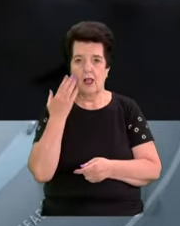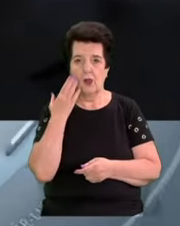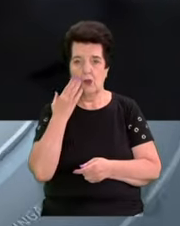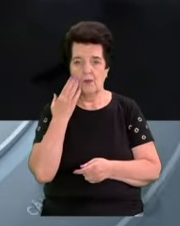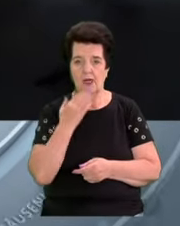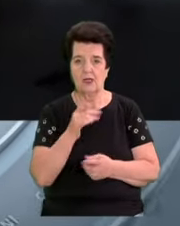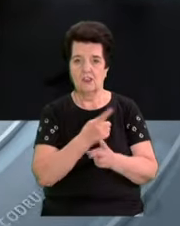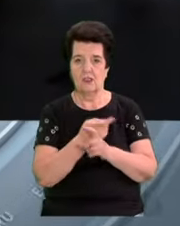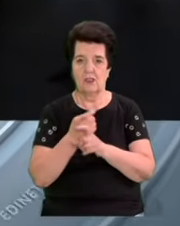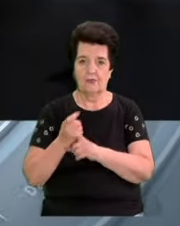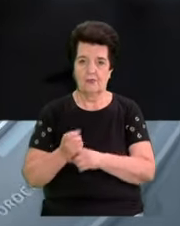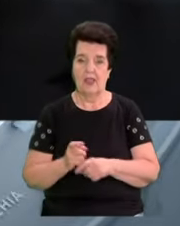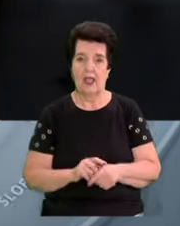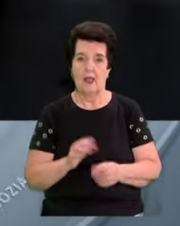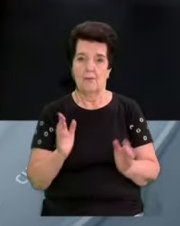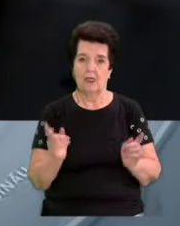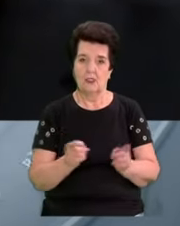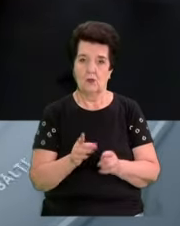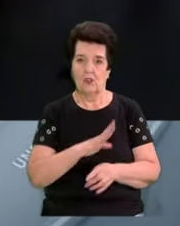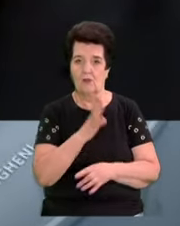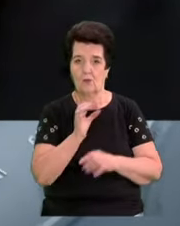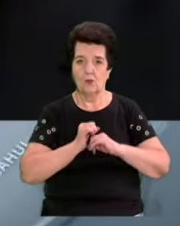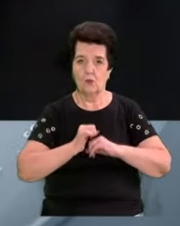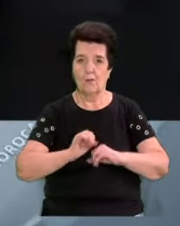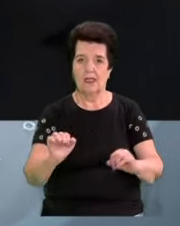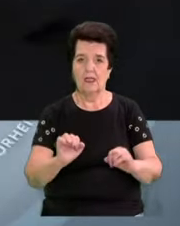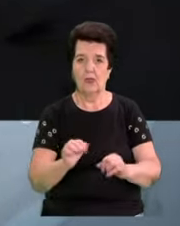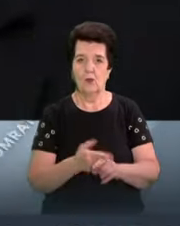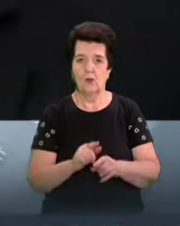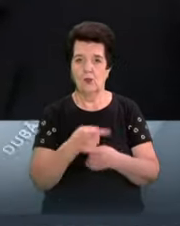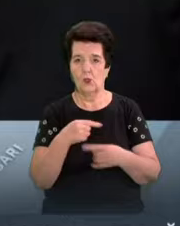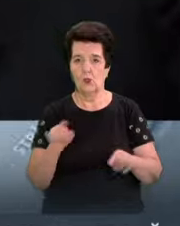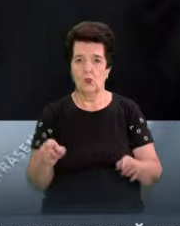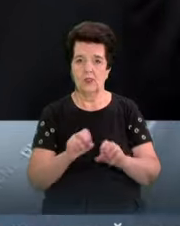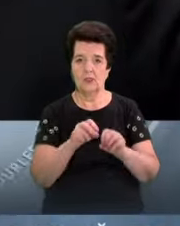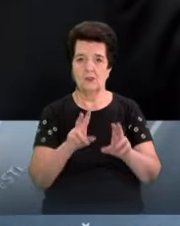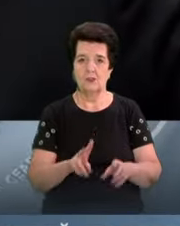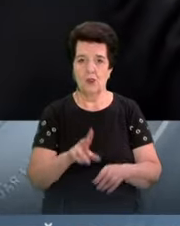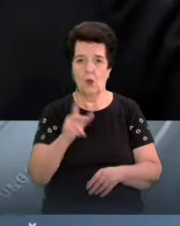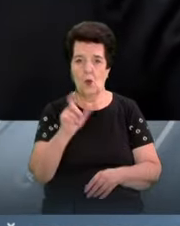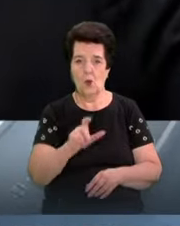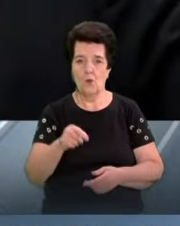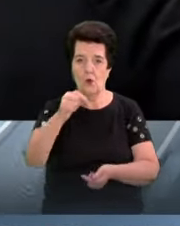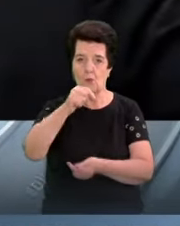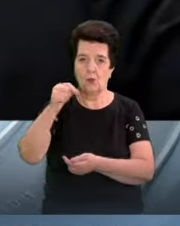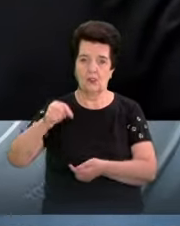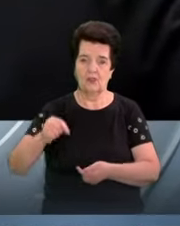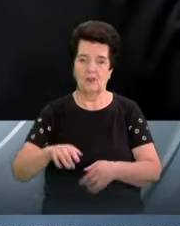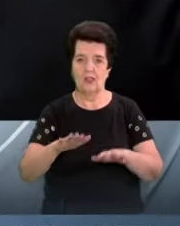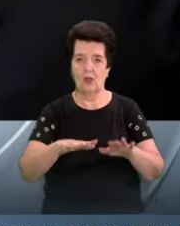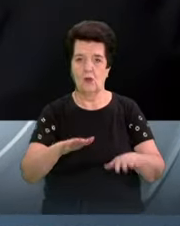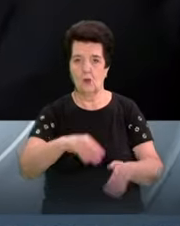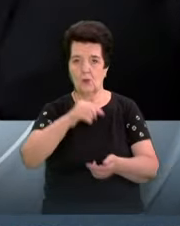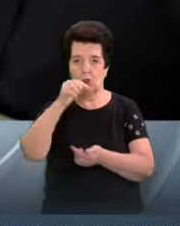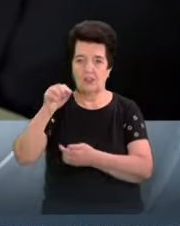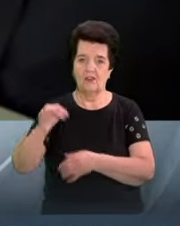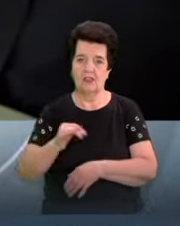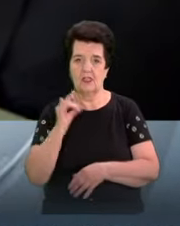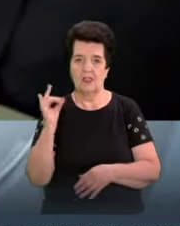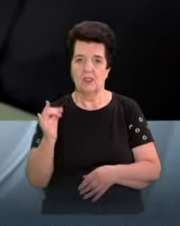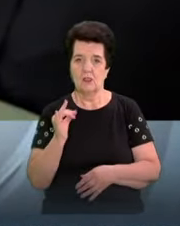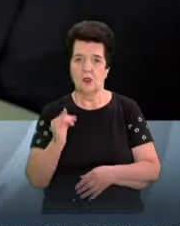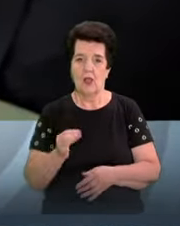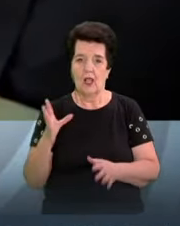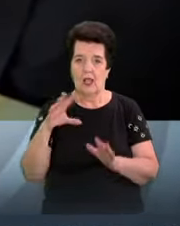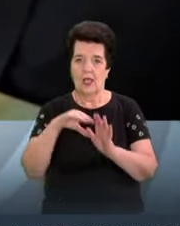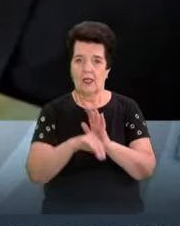alfabetul latin. Pe scurt, a fost un patriot. Unii chiar specifică a fost omul potrivit la locul potrivit. În istorie. A intrat